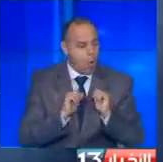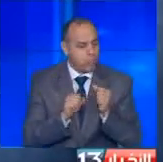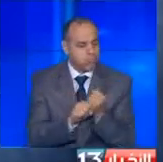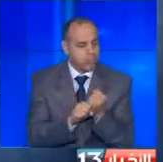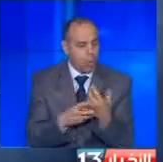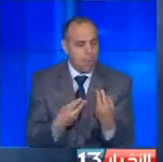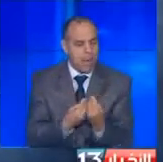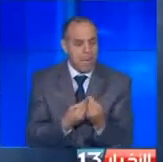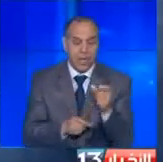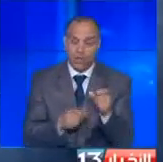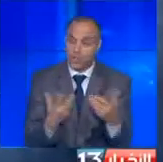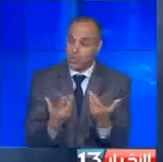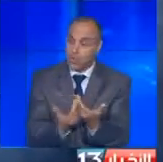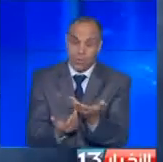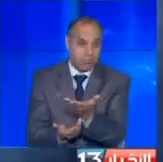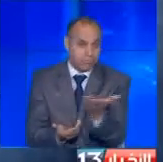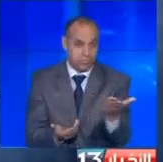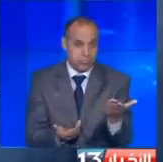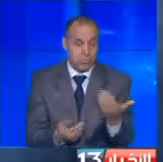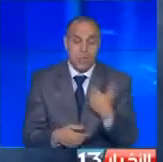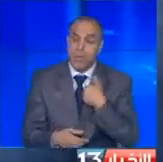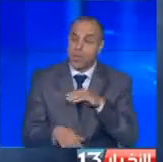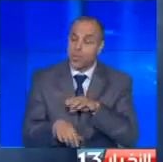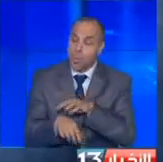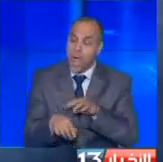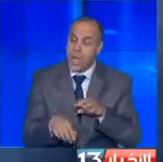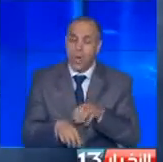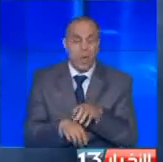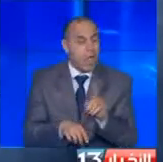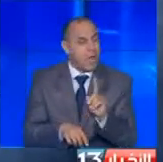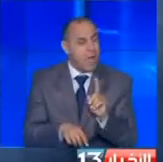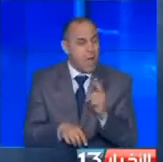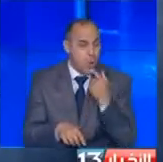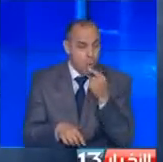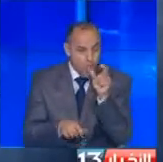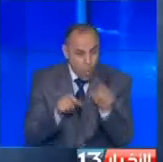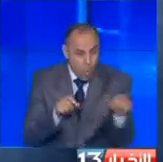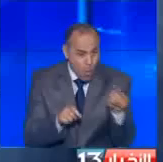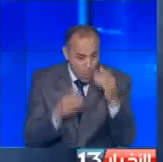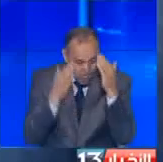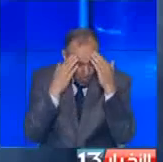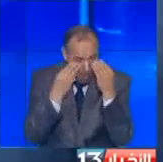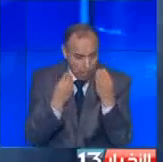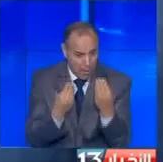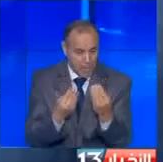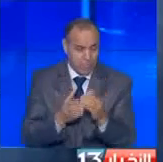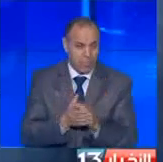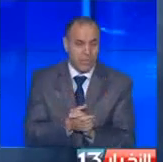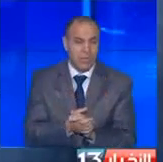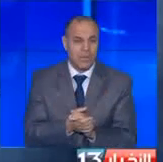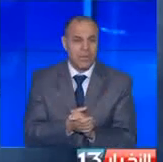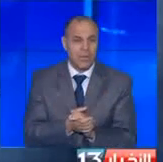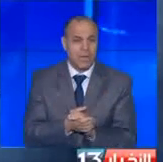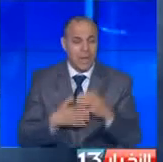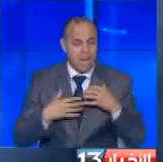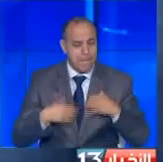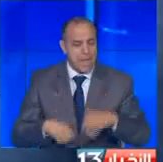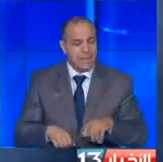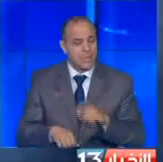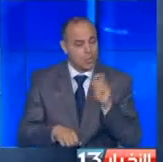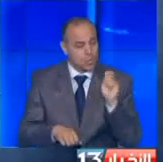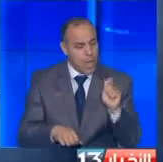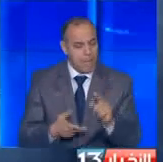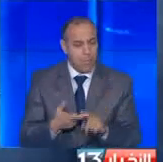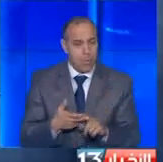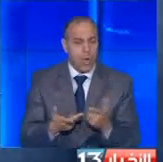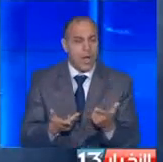جهود مختلف الأطراف، ماهوش كان من صلة جهوية أو صلة أمنية أو صلة محلية. هذا يراو يكون عن طريق معناتها أعضاء مجلس نواب الشعب، عن